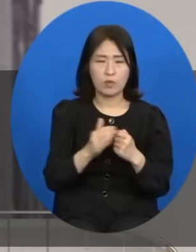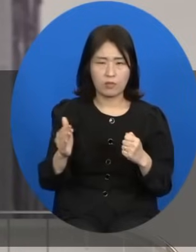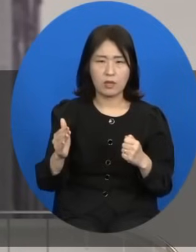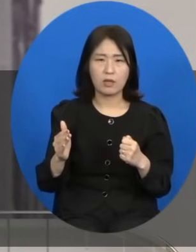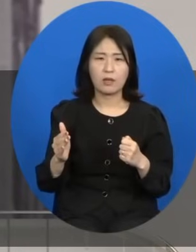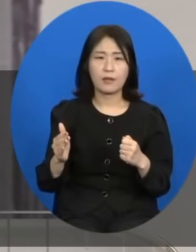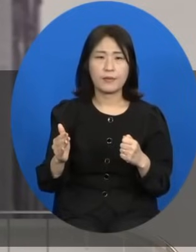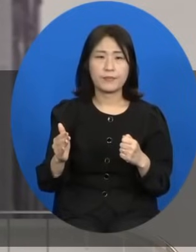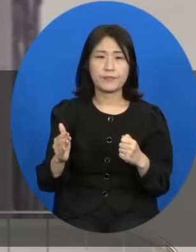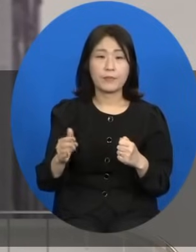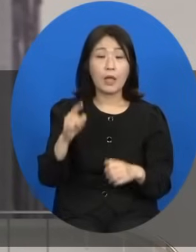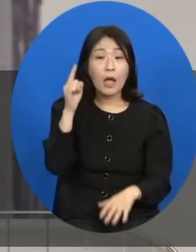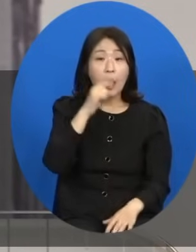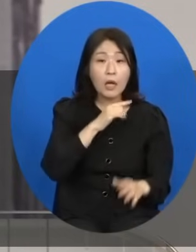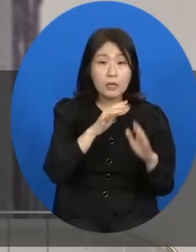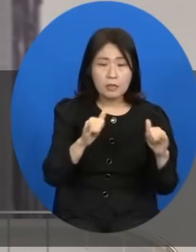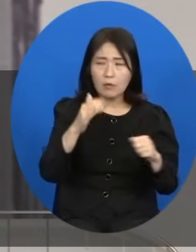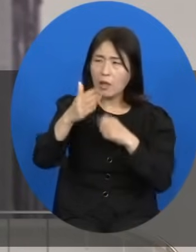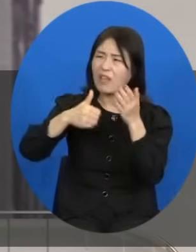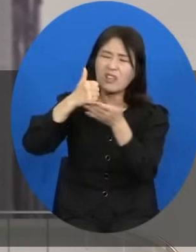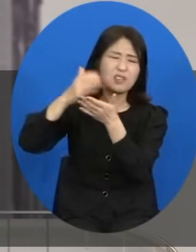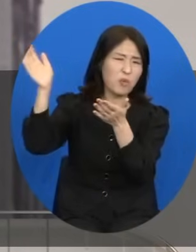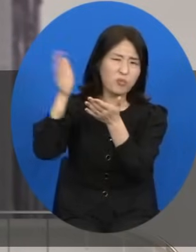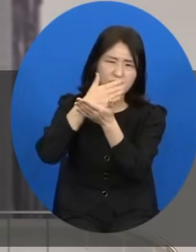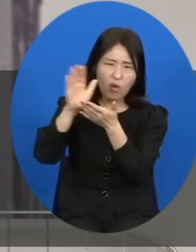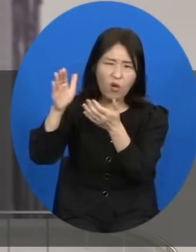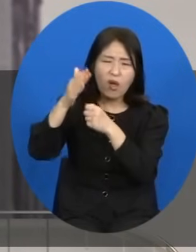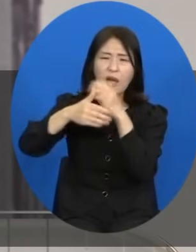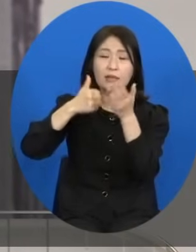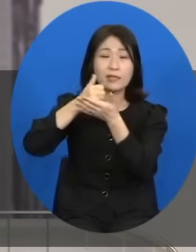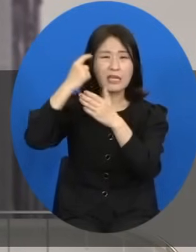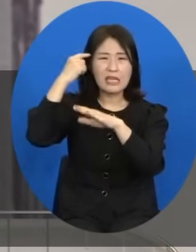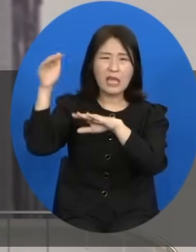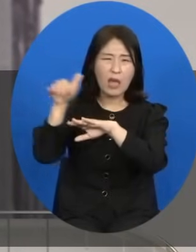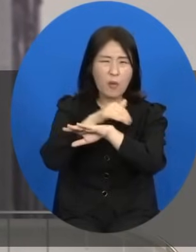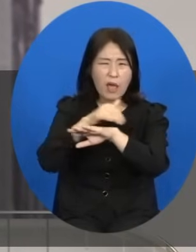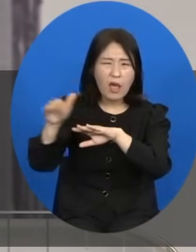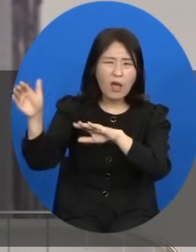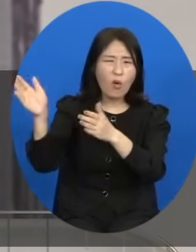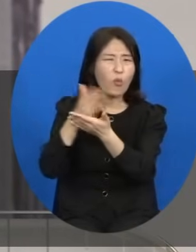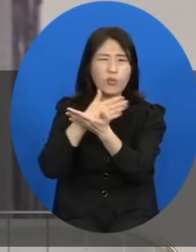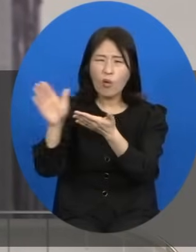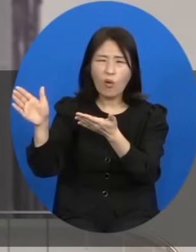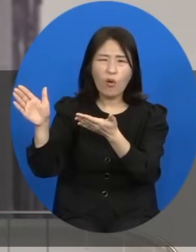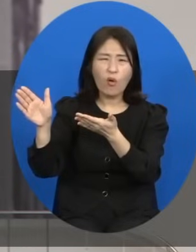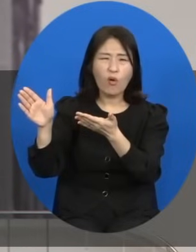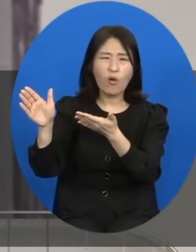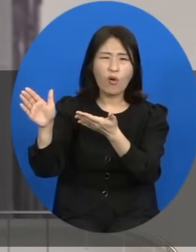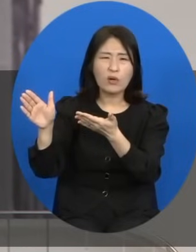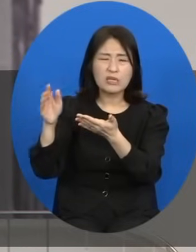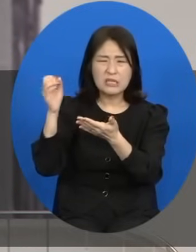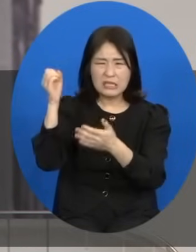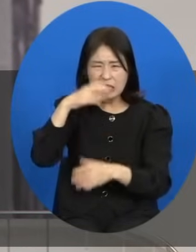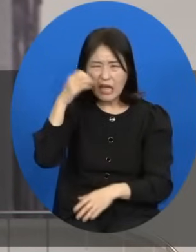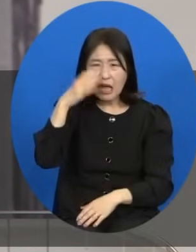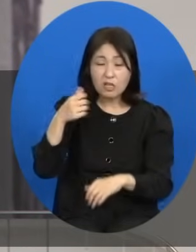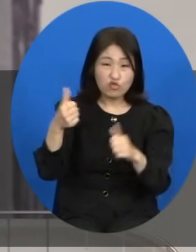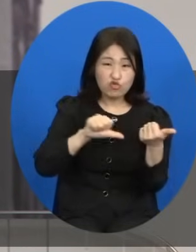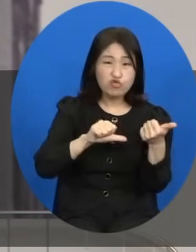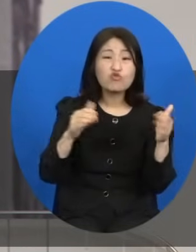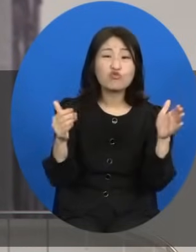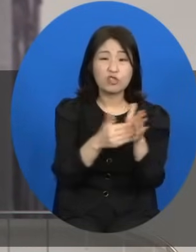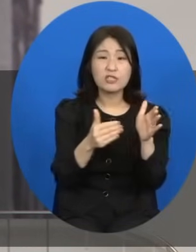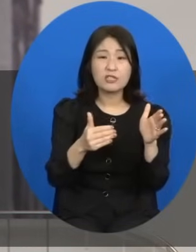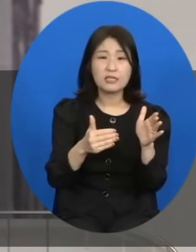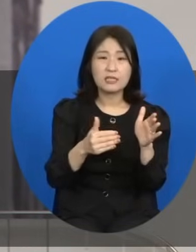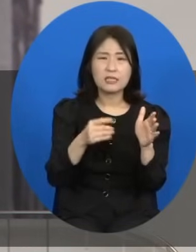사람들은 하나님이 없다고 얘기합니다 하나님의 계획이 뭐가 있냐 죽음은 끝이다 그냥 죽어라 악한 사람들은